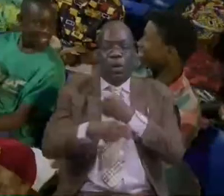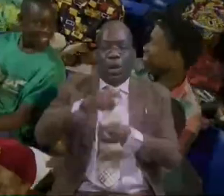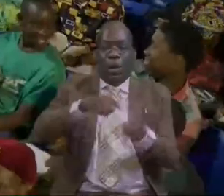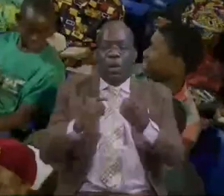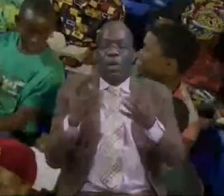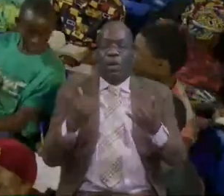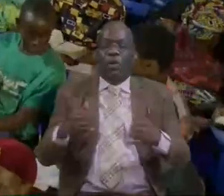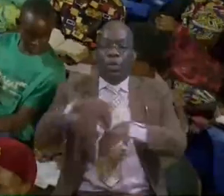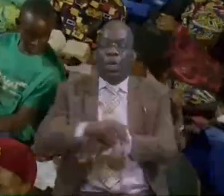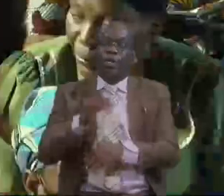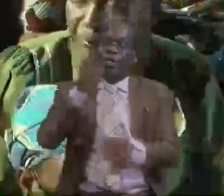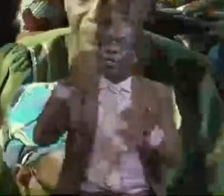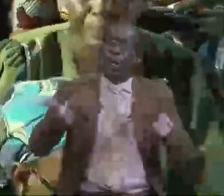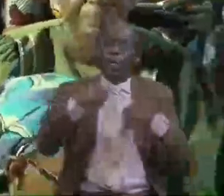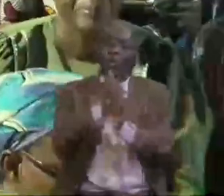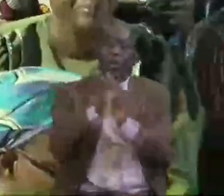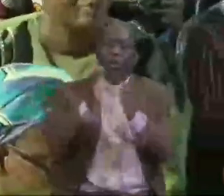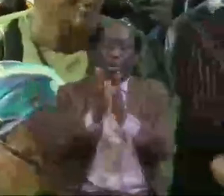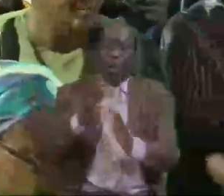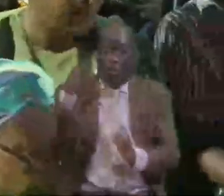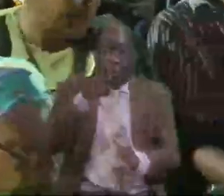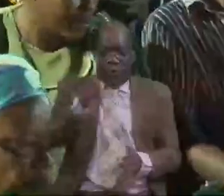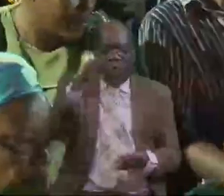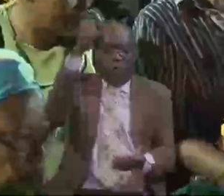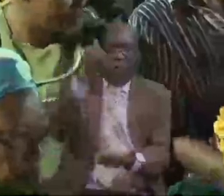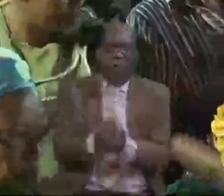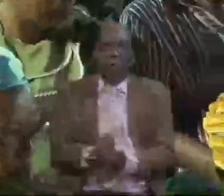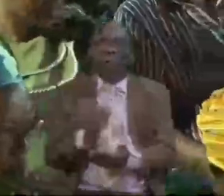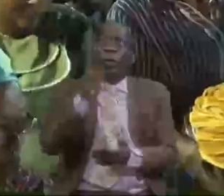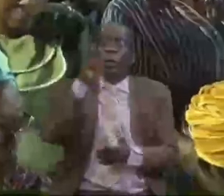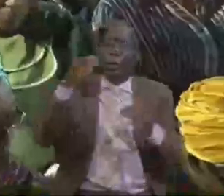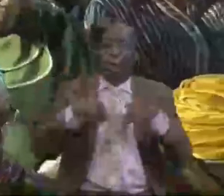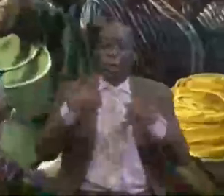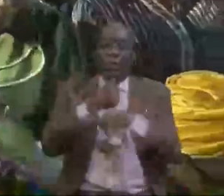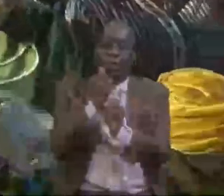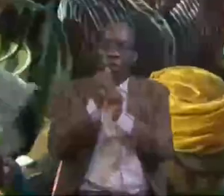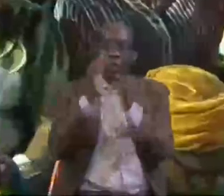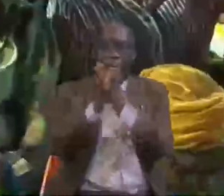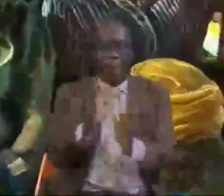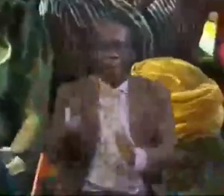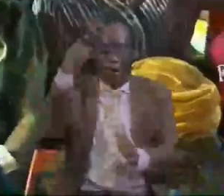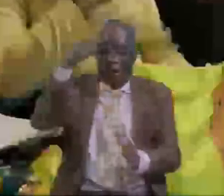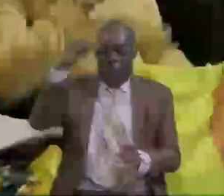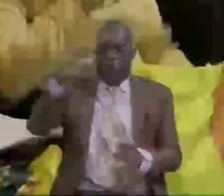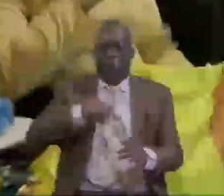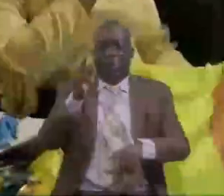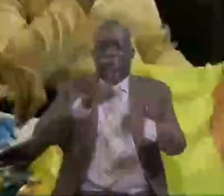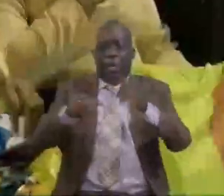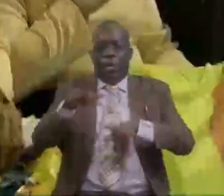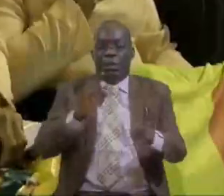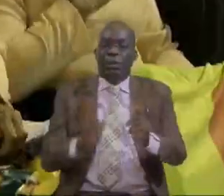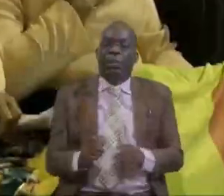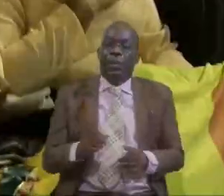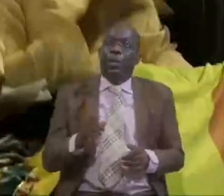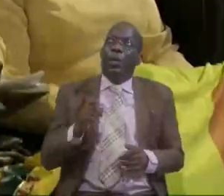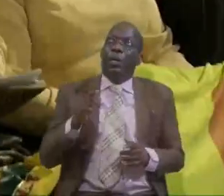a intercédé pour toi. Il a intercédé pour toi.